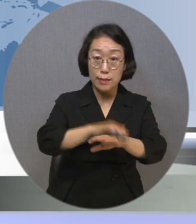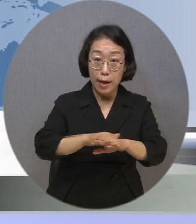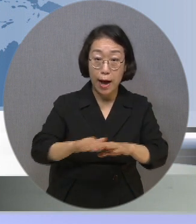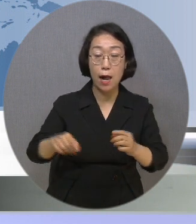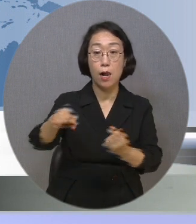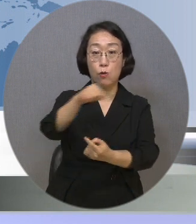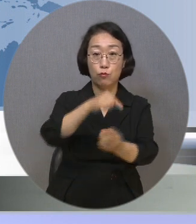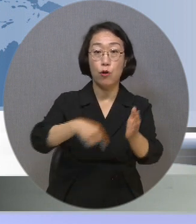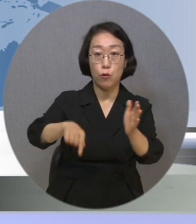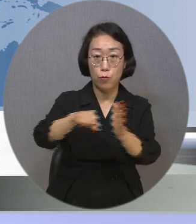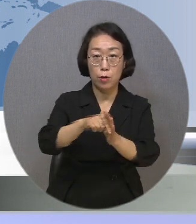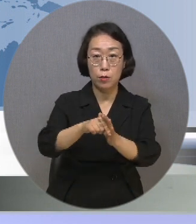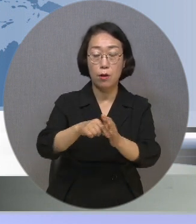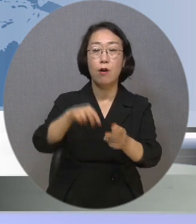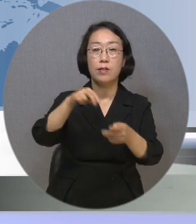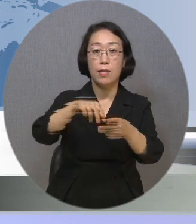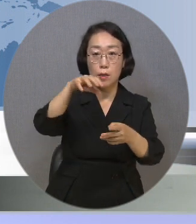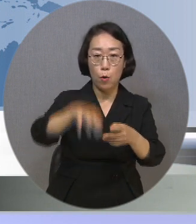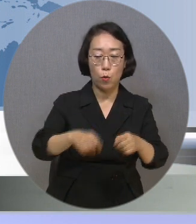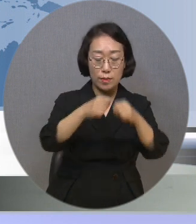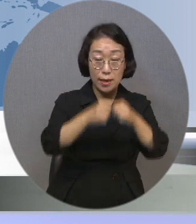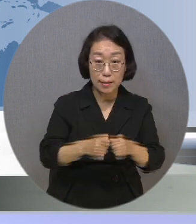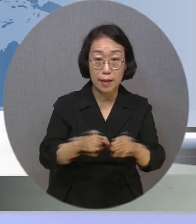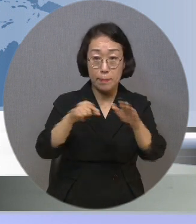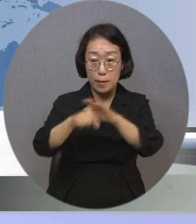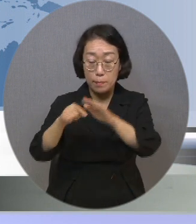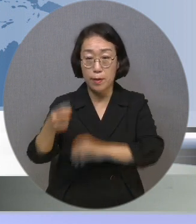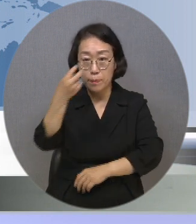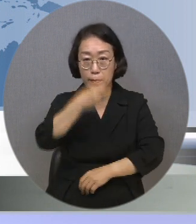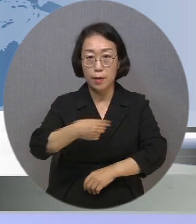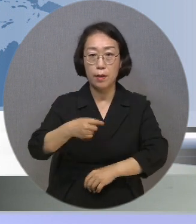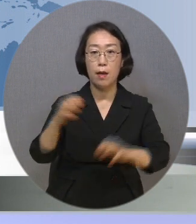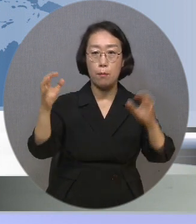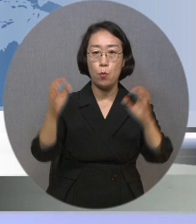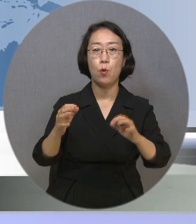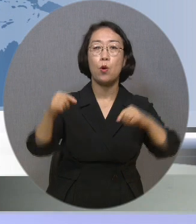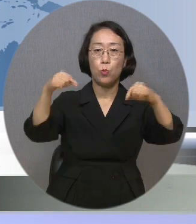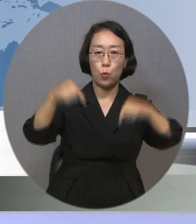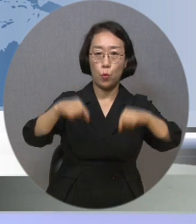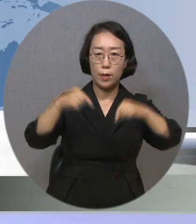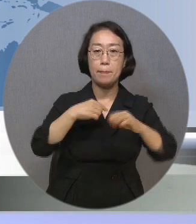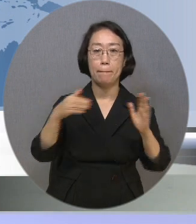발달장애인 긴급돌봄센터 현장을 점검하고 여러 방안을 논의했다는 소식입니다.